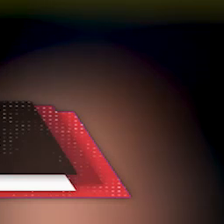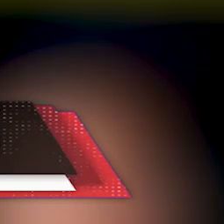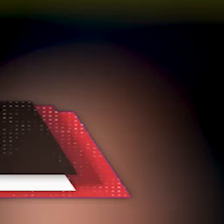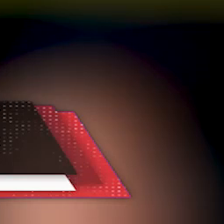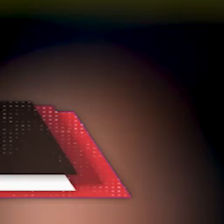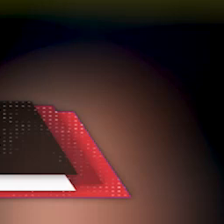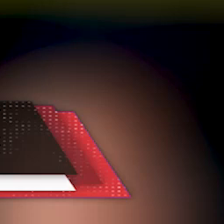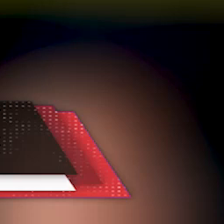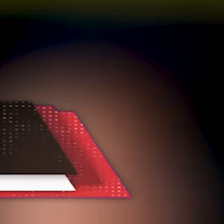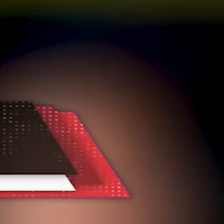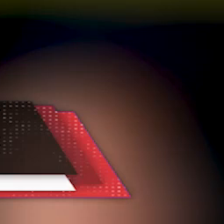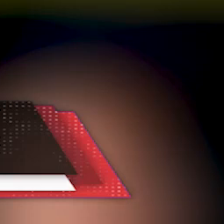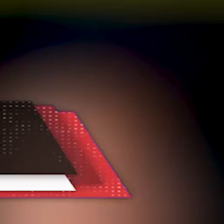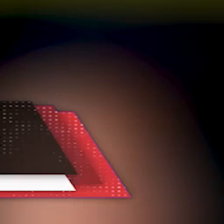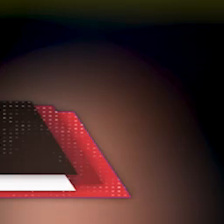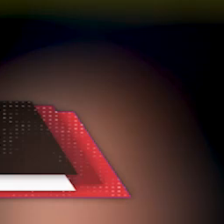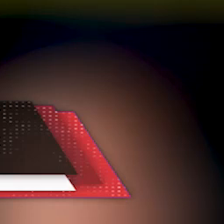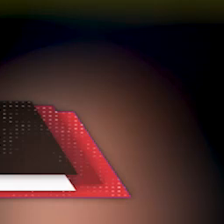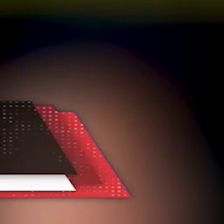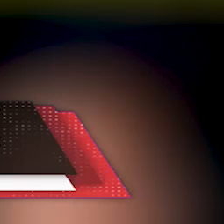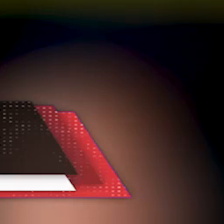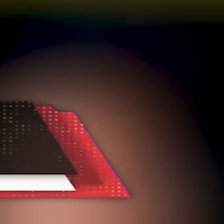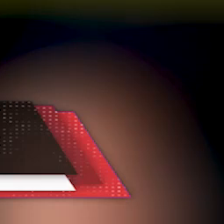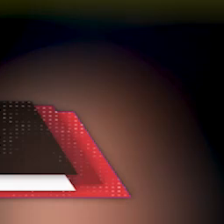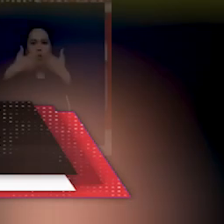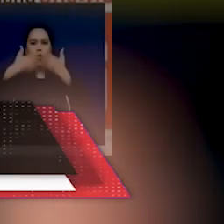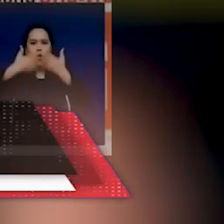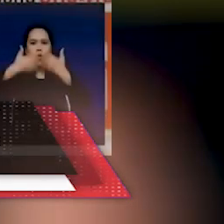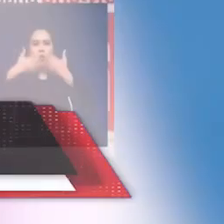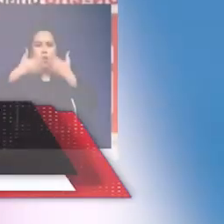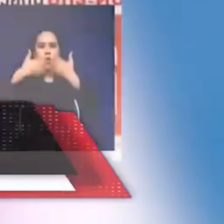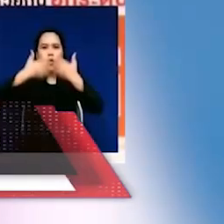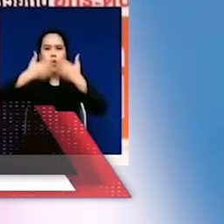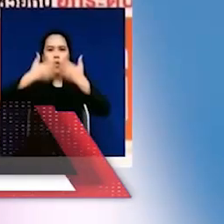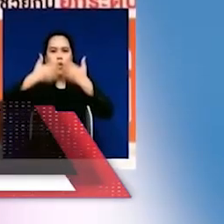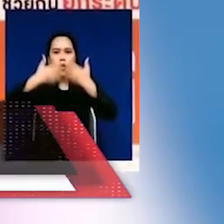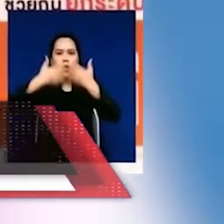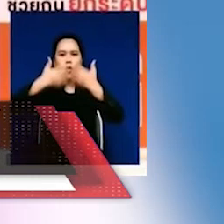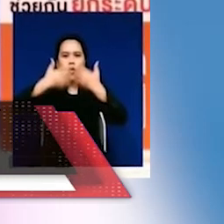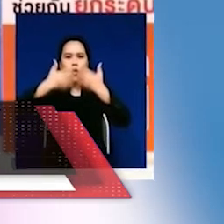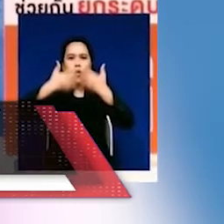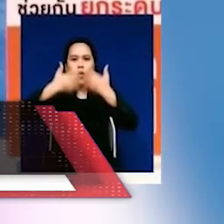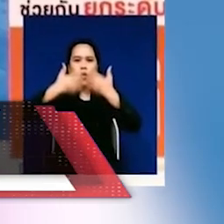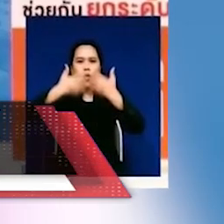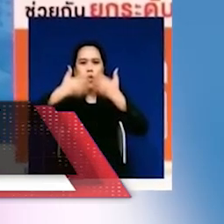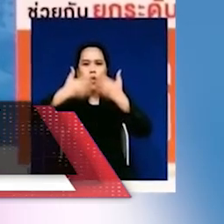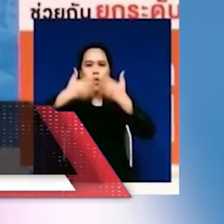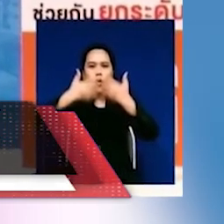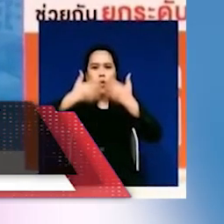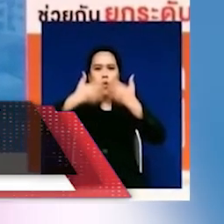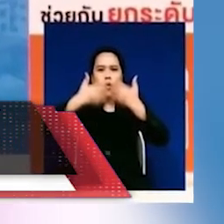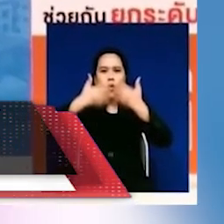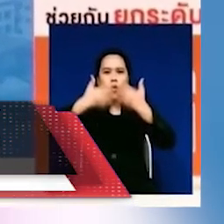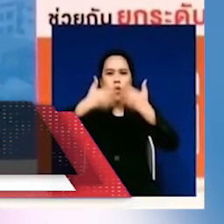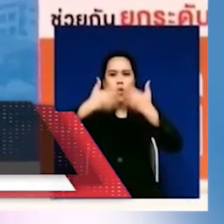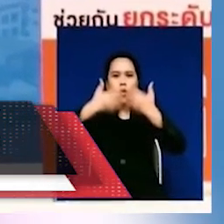ายเหตุผู้ป่วยมีโรคประจำตัวเป็นโรคหัวใจขาดเลือด CVA และเบาหวานไม่ได้ทานยาเบาหวานมารับรักษาครั้ง